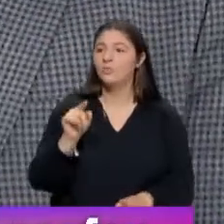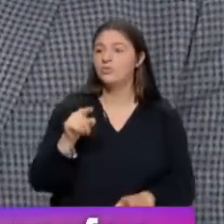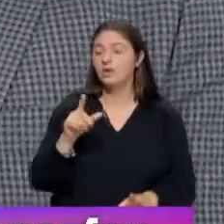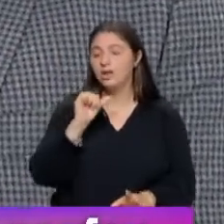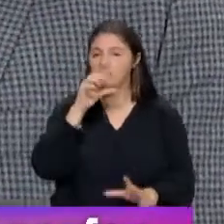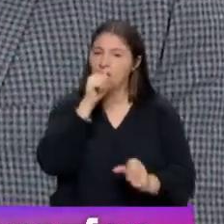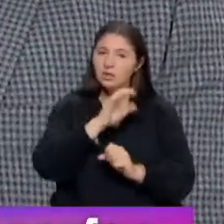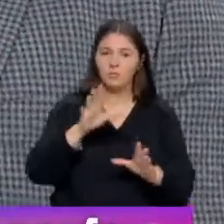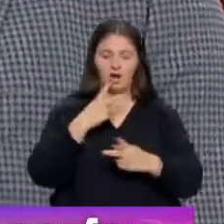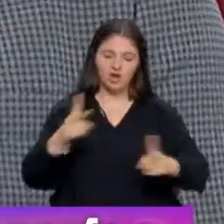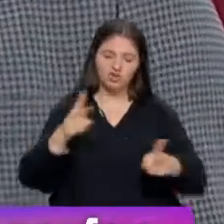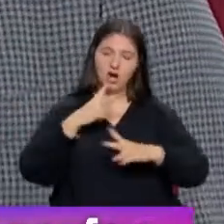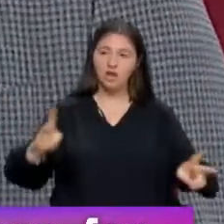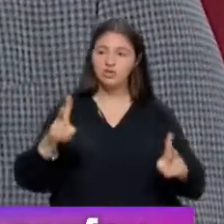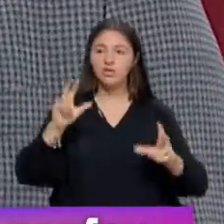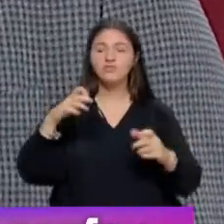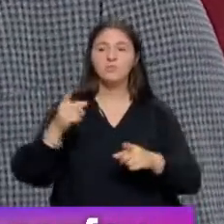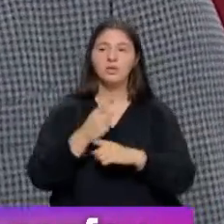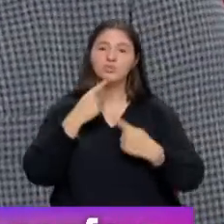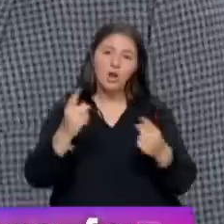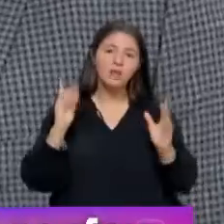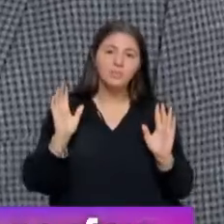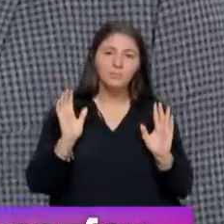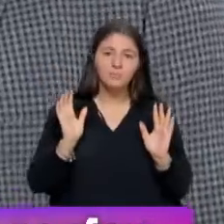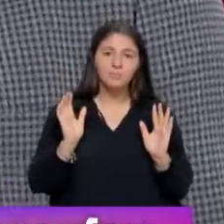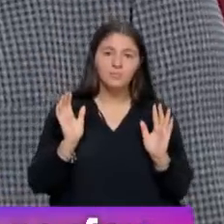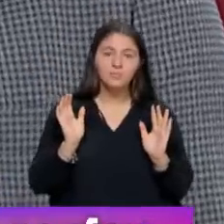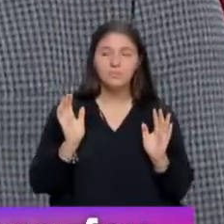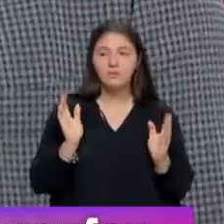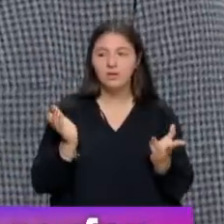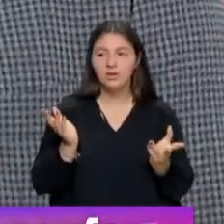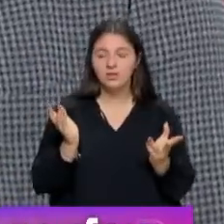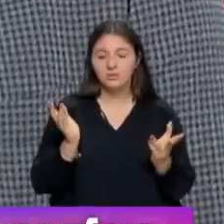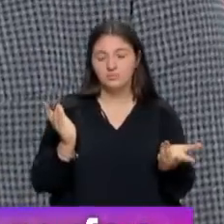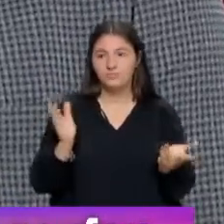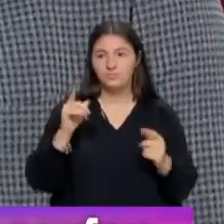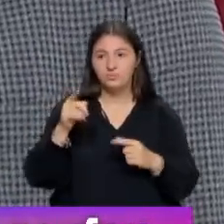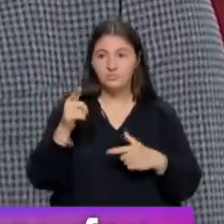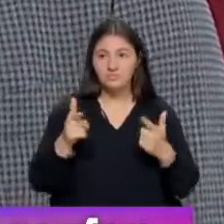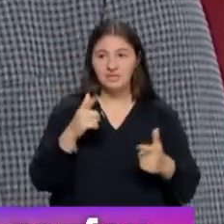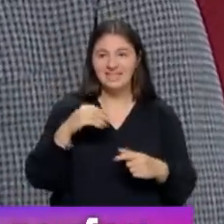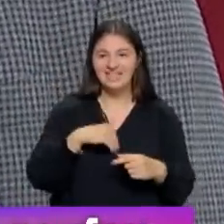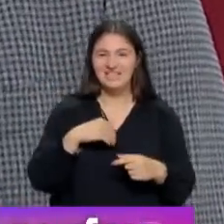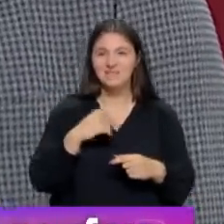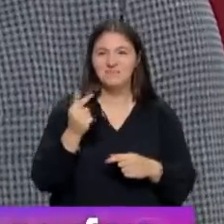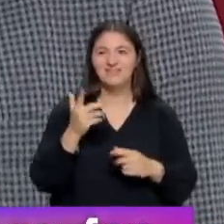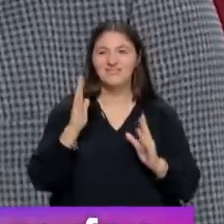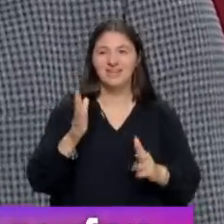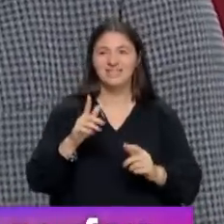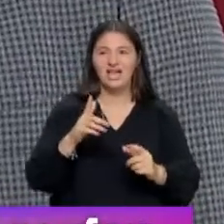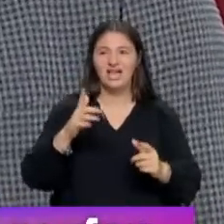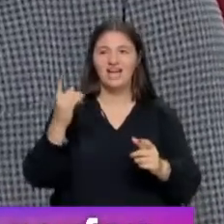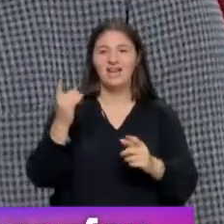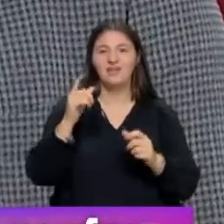hiç saklamadım böyle açıktan televizyonda falan söyledim yani o videolar zannedersem biraz çok fazla